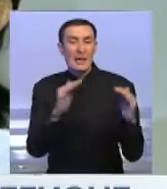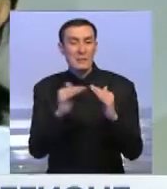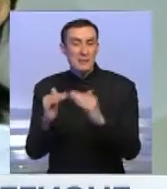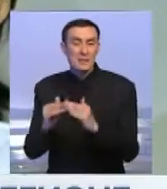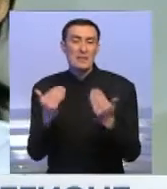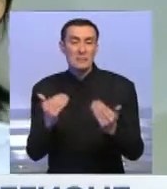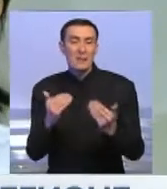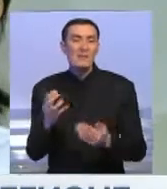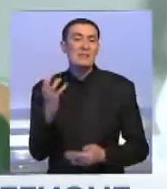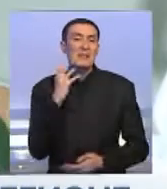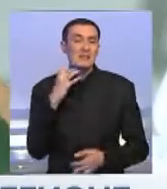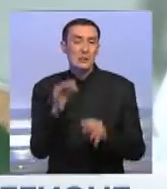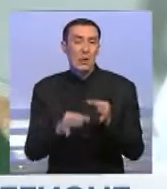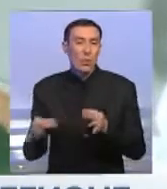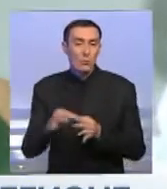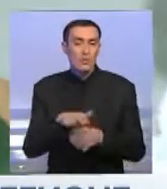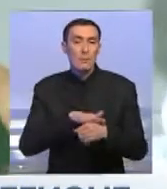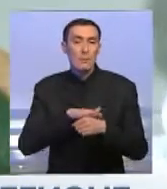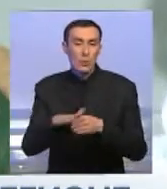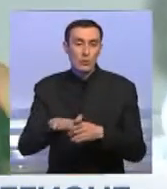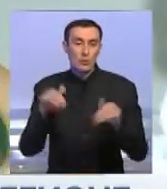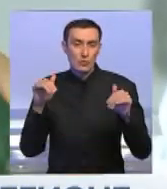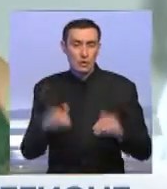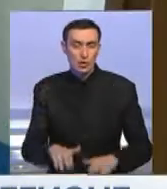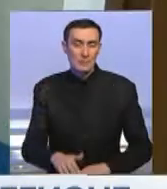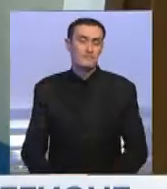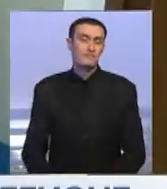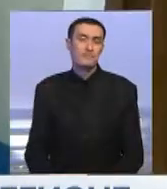в Кызылординской области будет полностью решена.